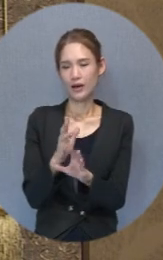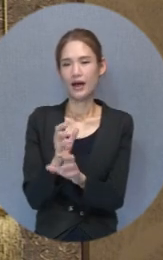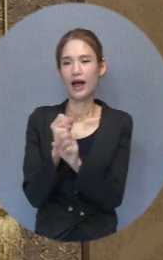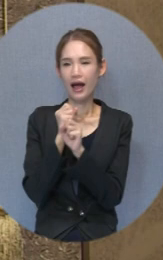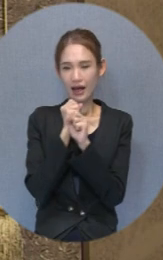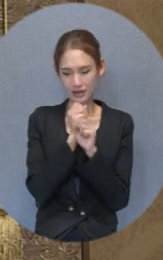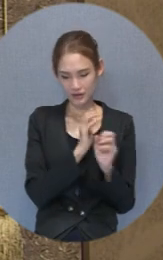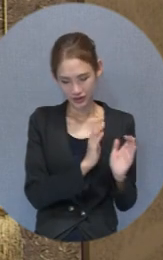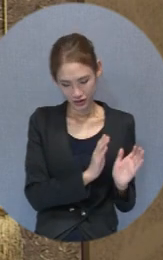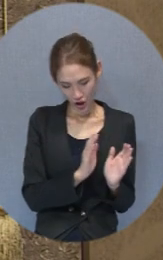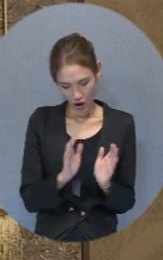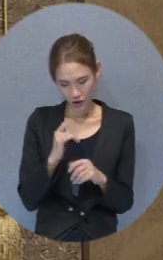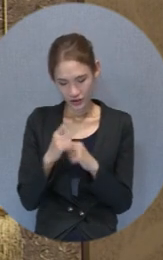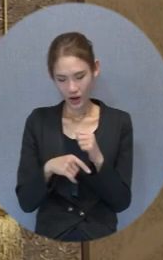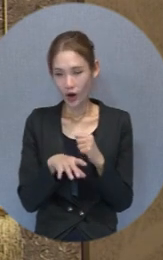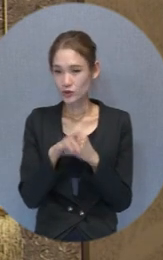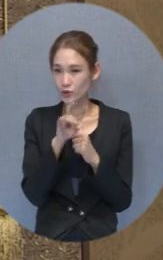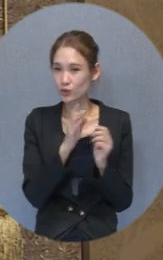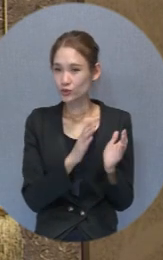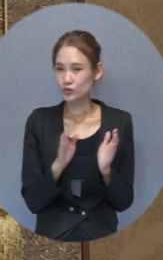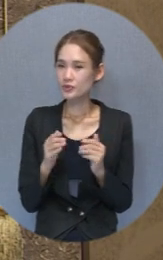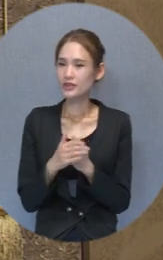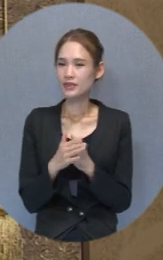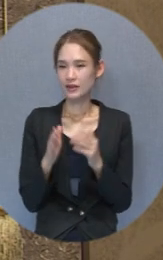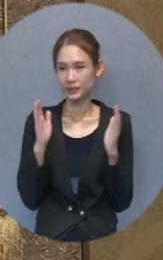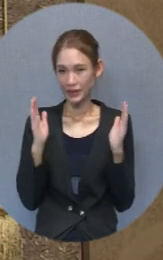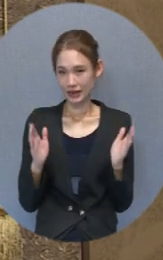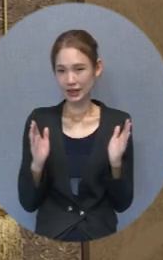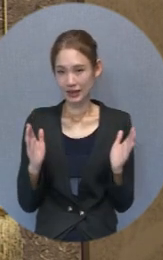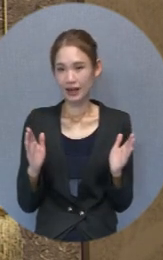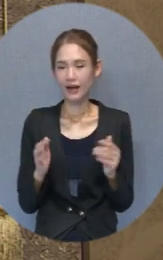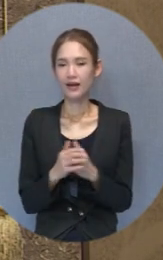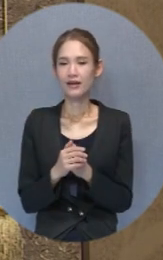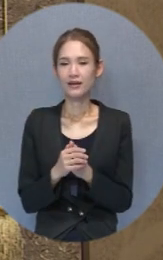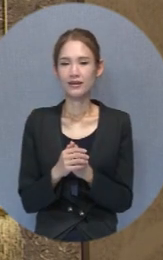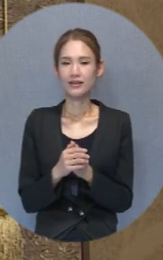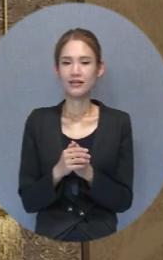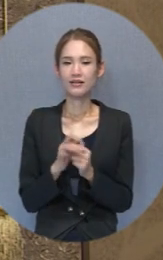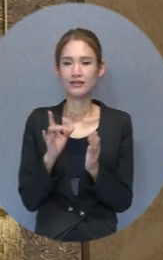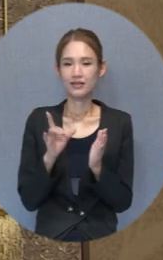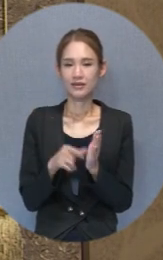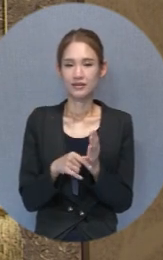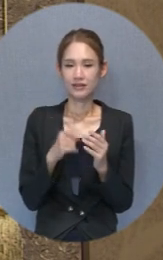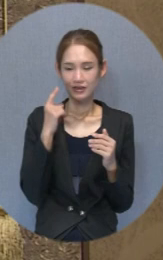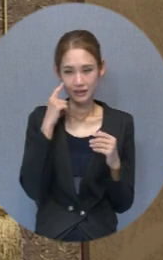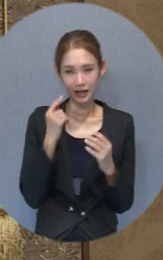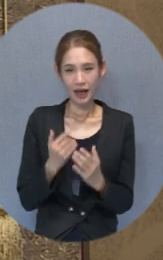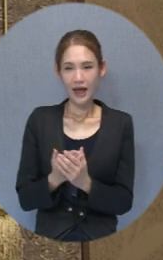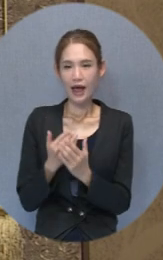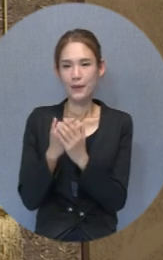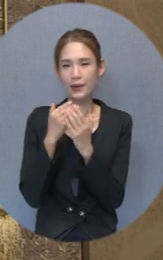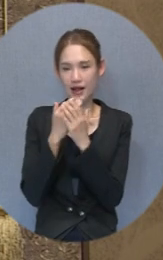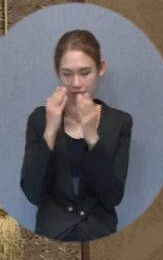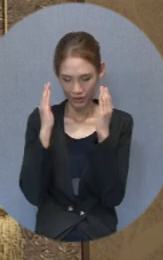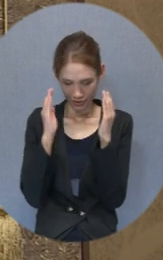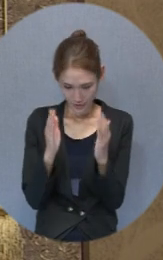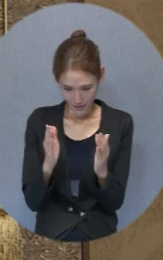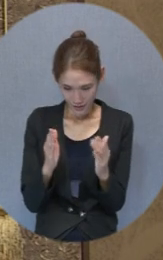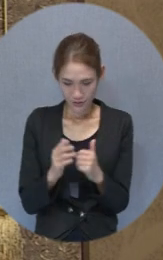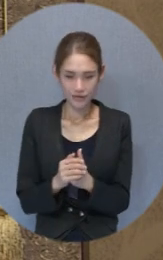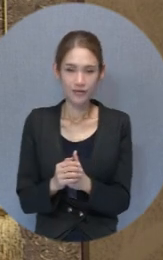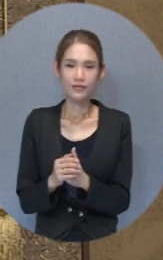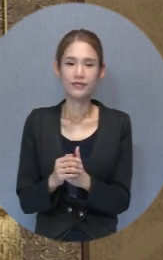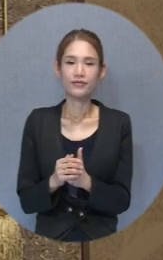정리하시고 그쵸. 연초라 준비하시는 그 네. 틈이 있어요. 예. 그때 이제 저희가 개발을 집중적으로 해요. 네,